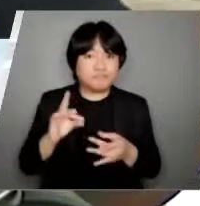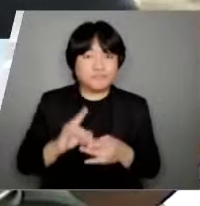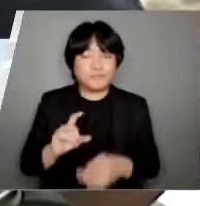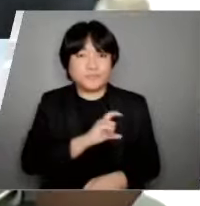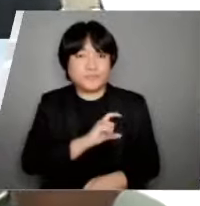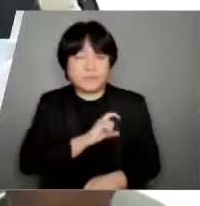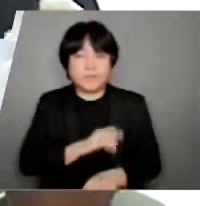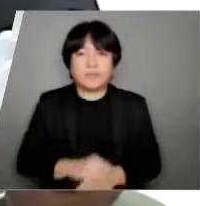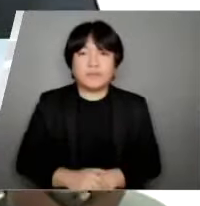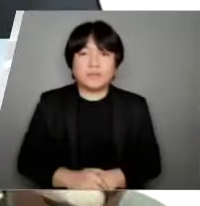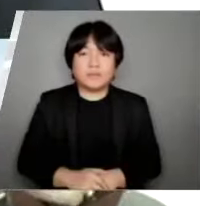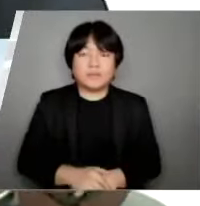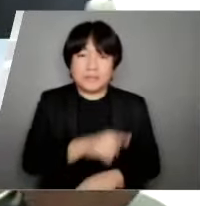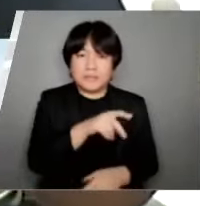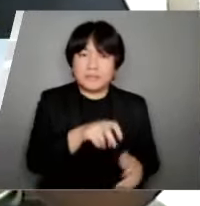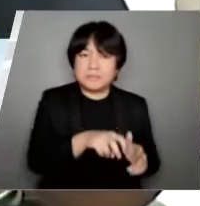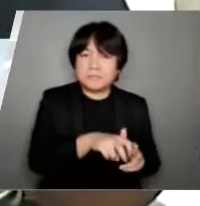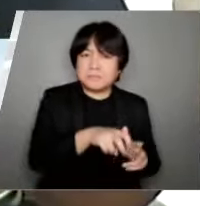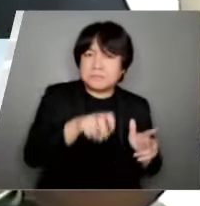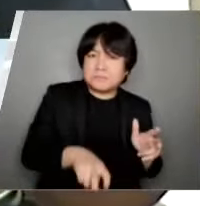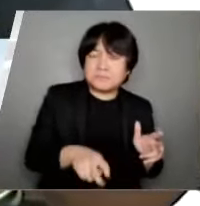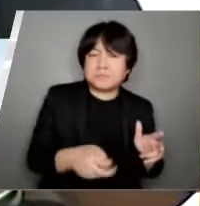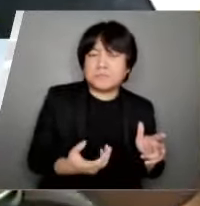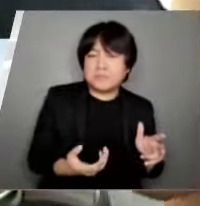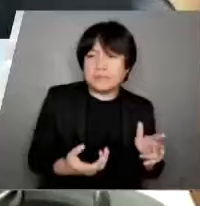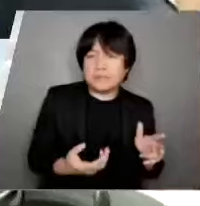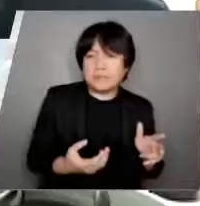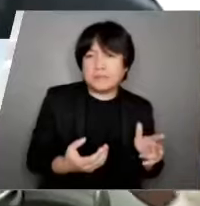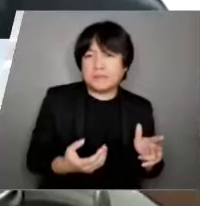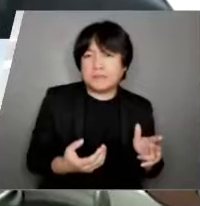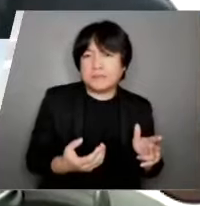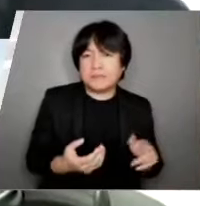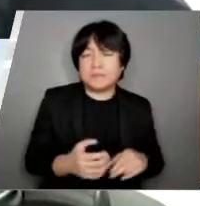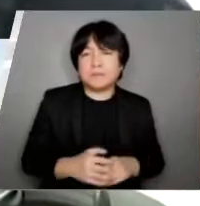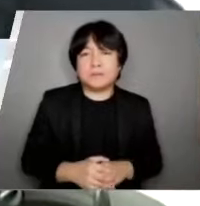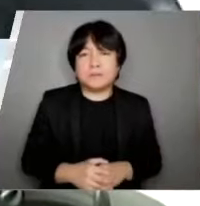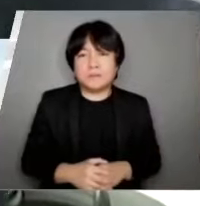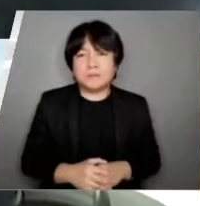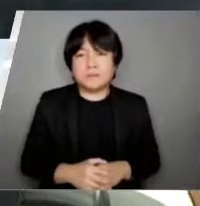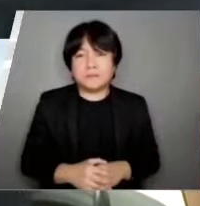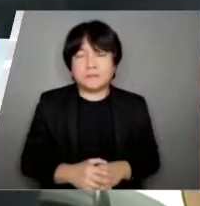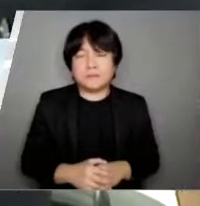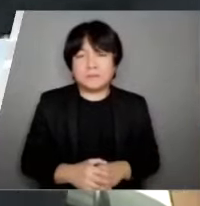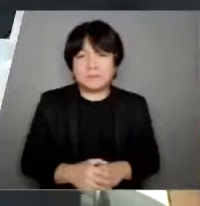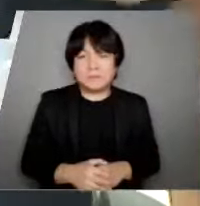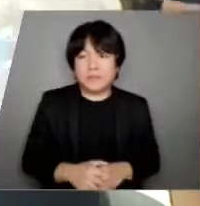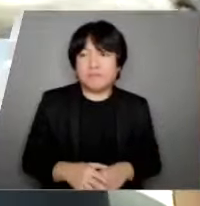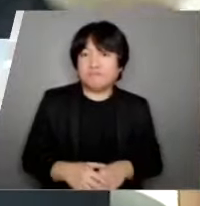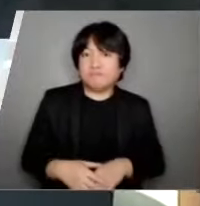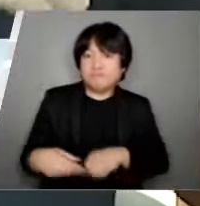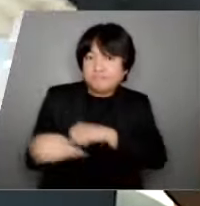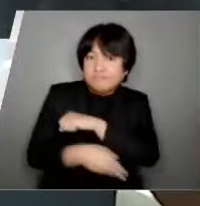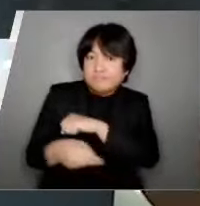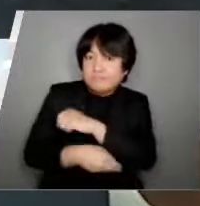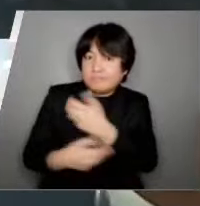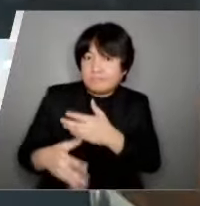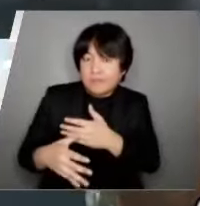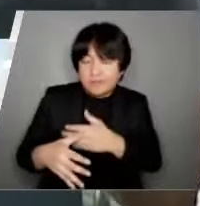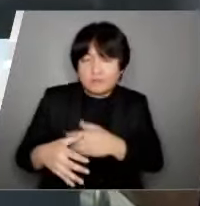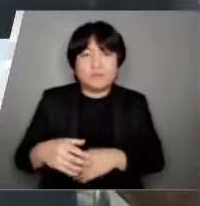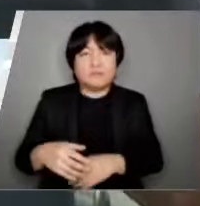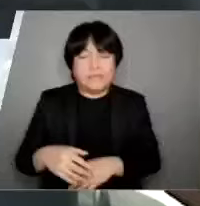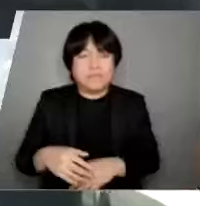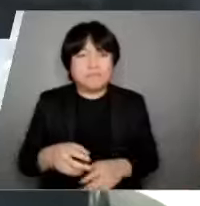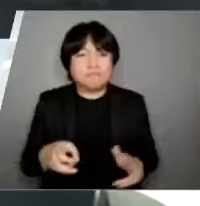after committing the heist, they will take the taxi or jeep. Iikot-ikot yun,